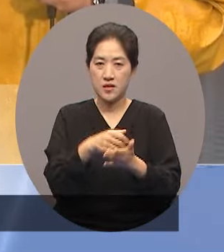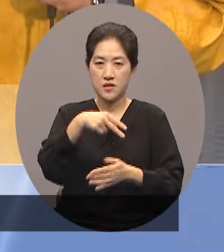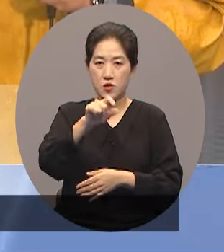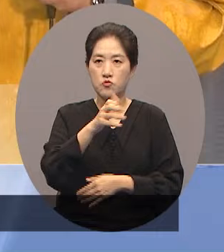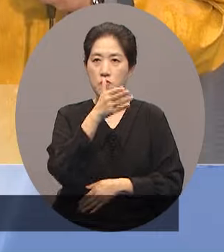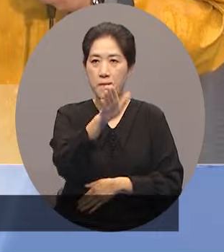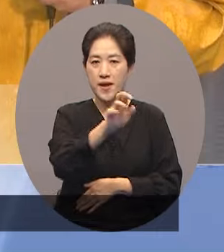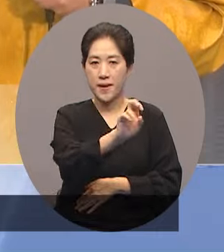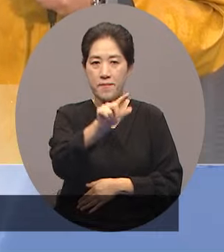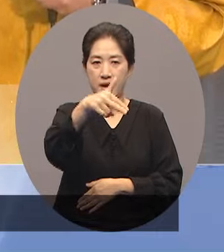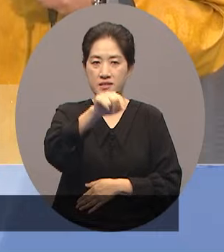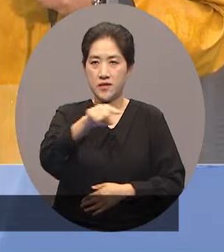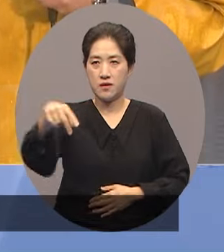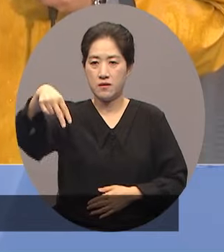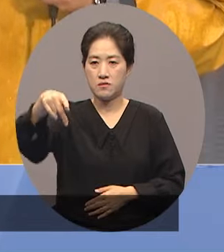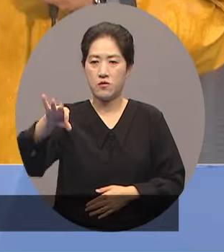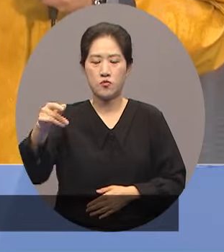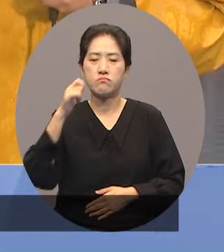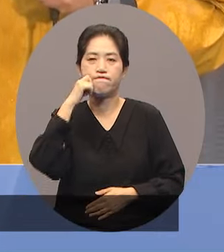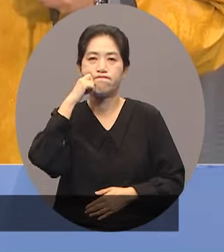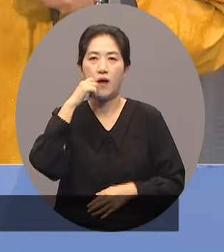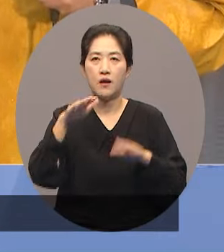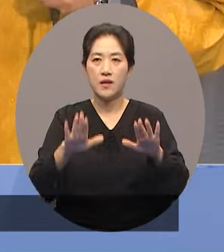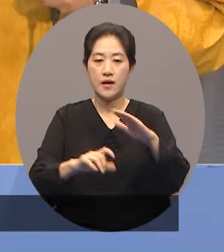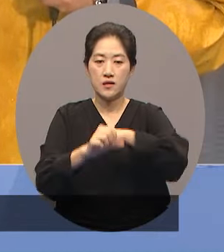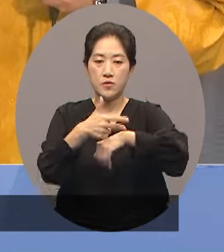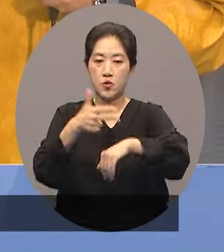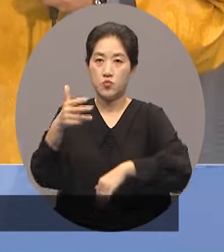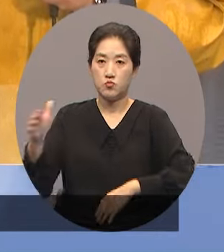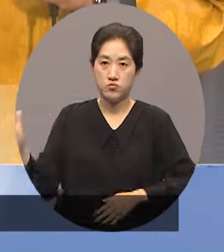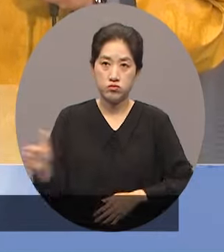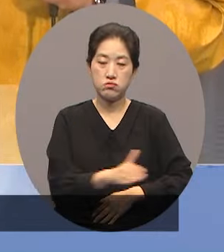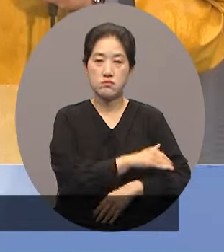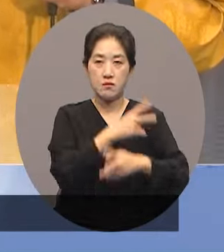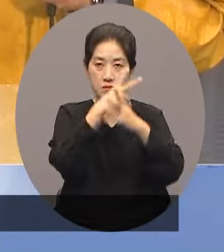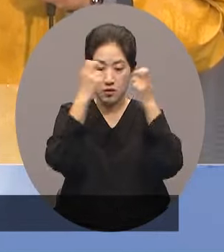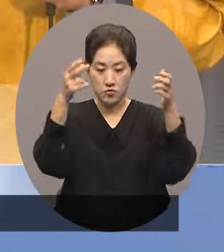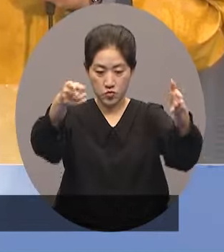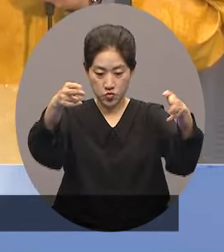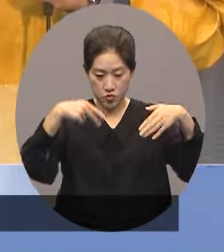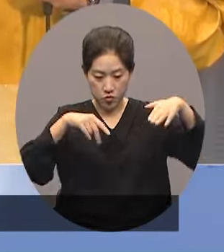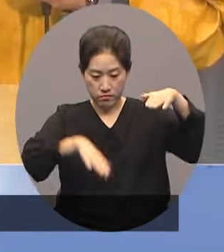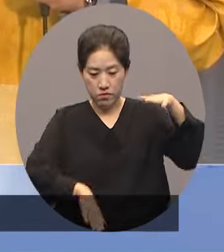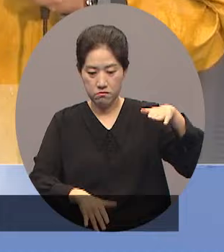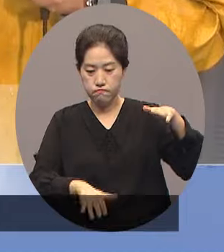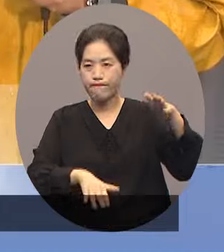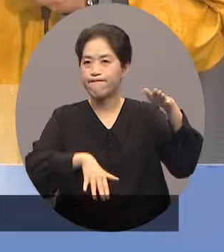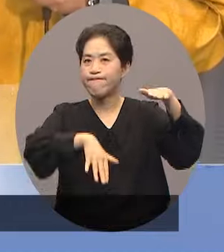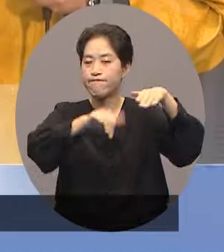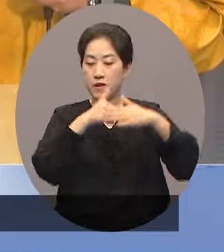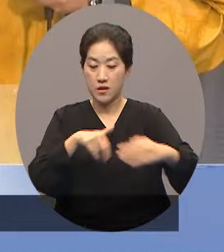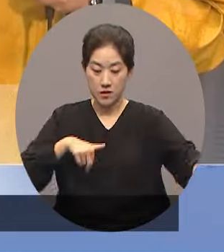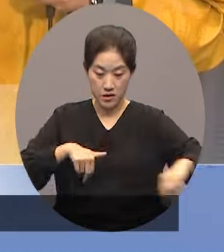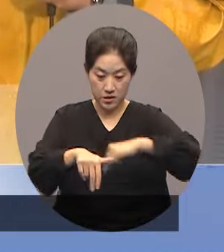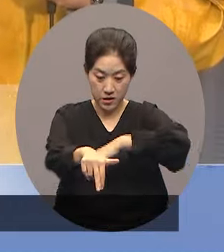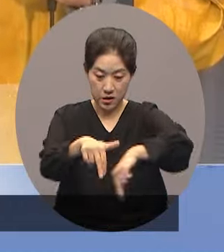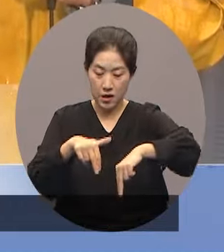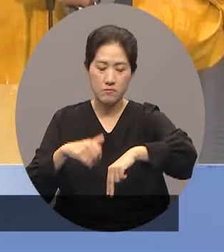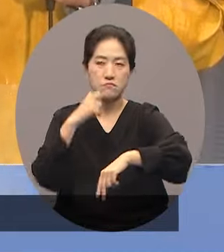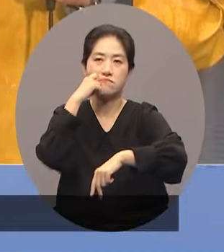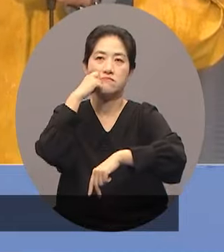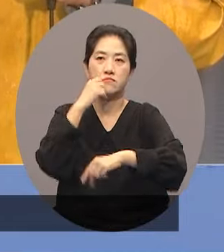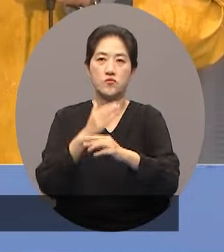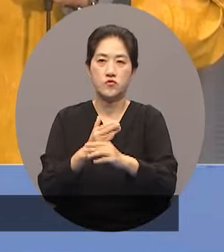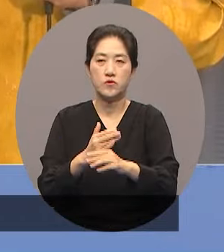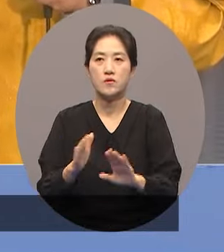마장 성동 구간이 통제됐습니다. 아침 7시부터는 잠수교 수위가 올라가면서 보행자 통행도